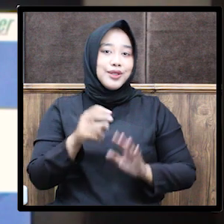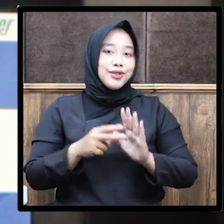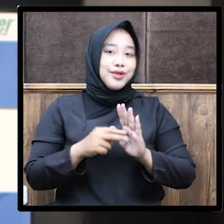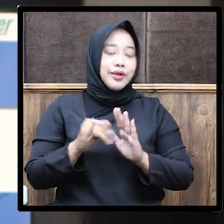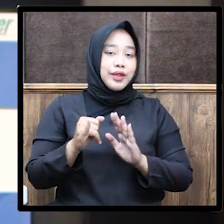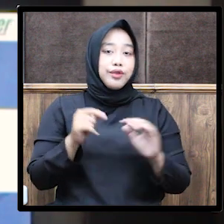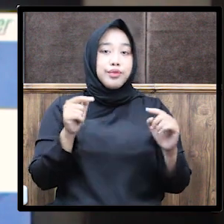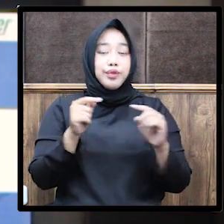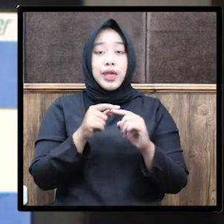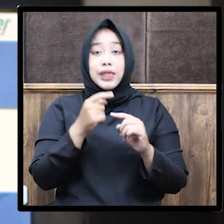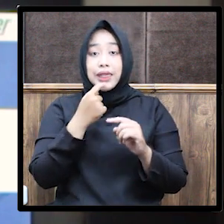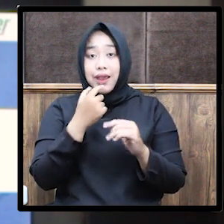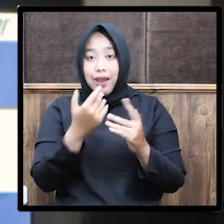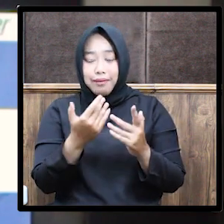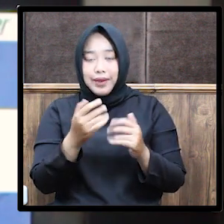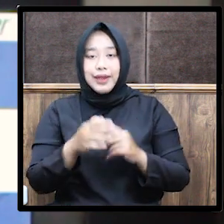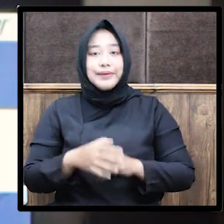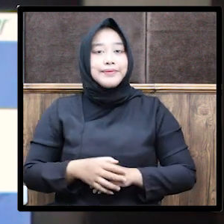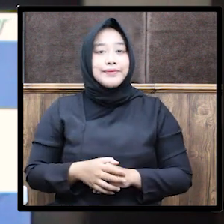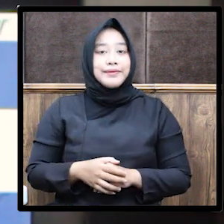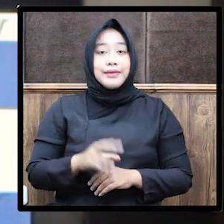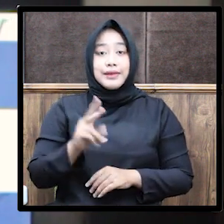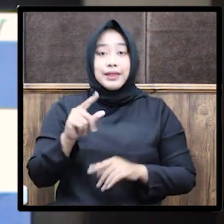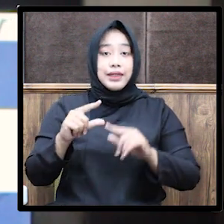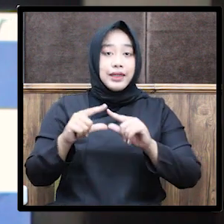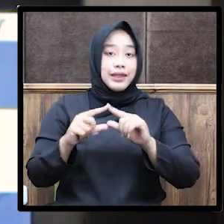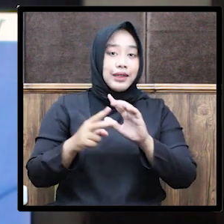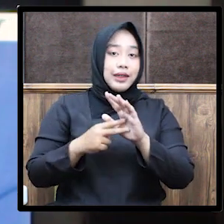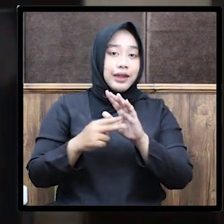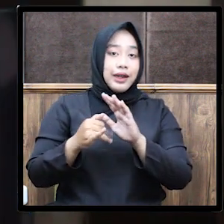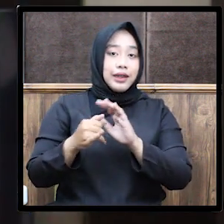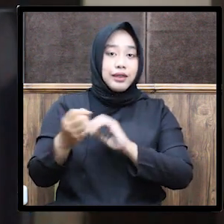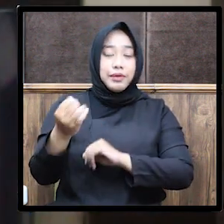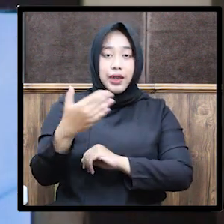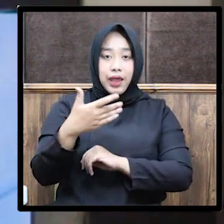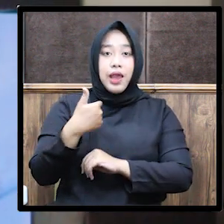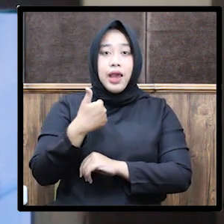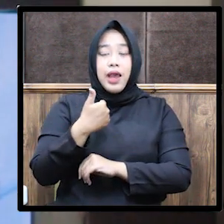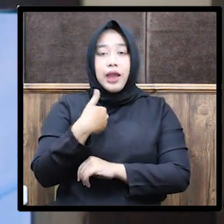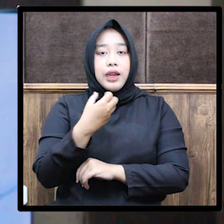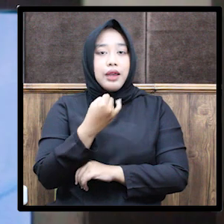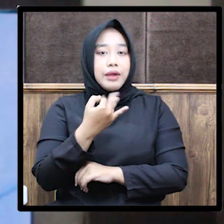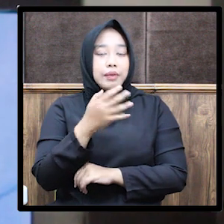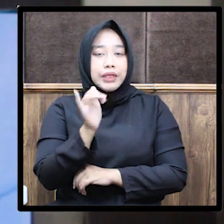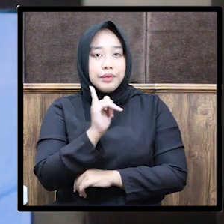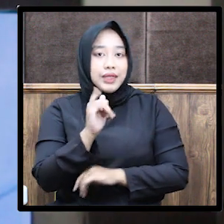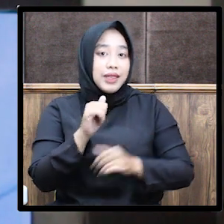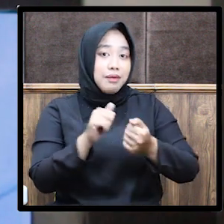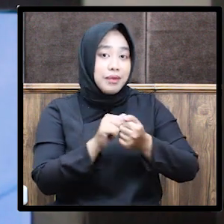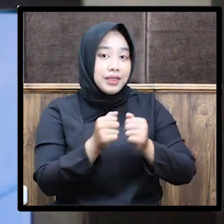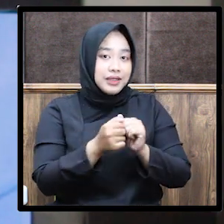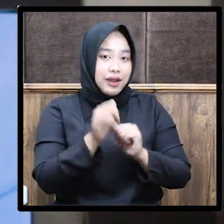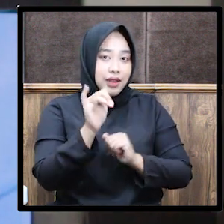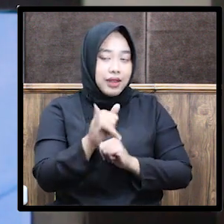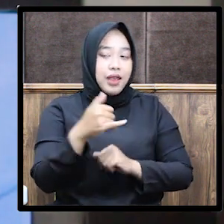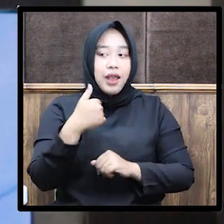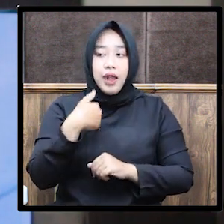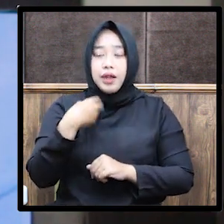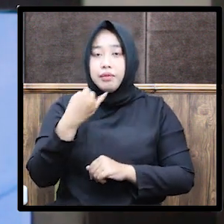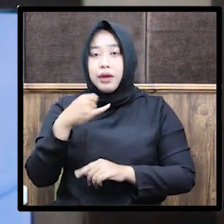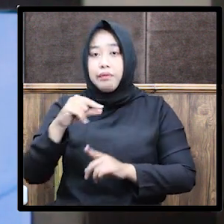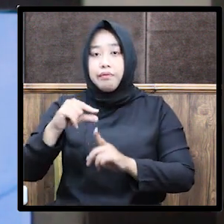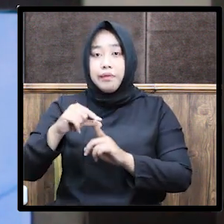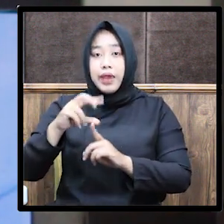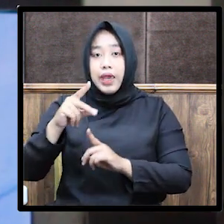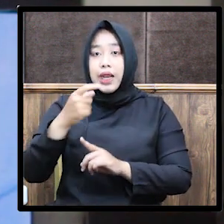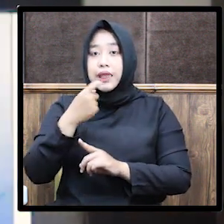Berkaitan dengan tadi yang Mbak Rani sampaikan gitu, itu kan ada beberapa persoalan begitu, ada beberapa pekerjaan rumah yang harus dilakukan terkait